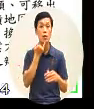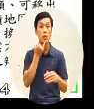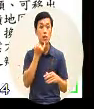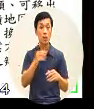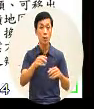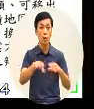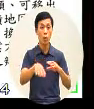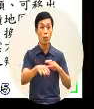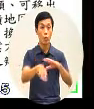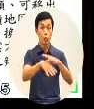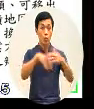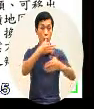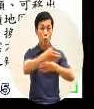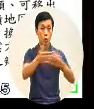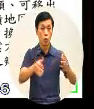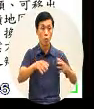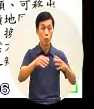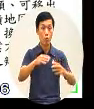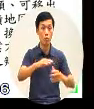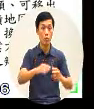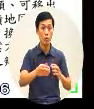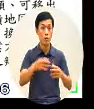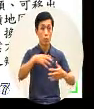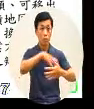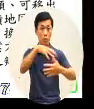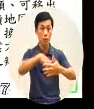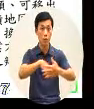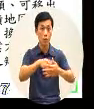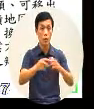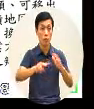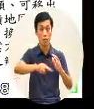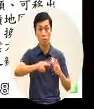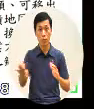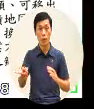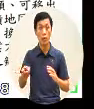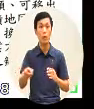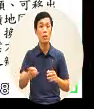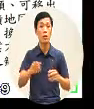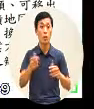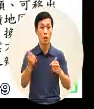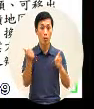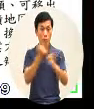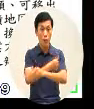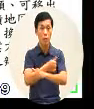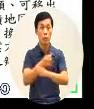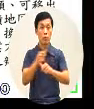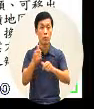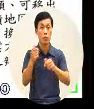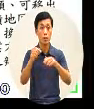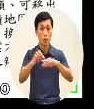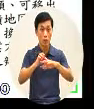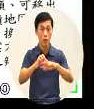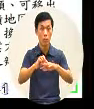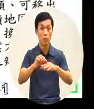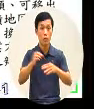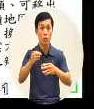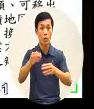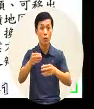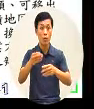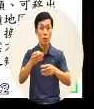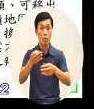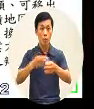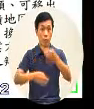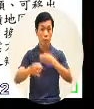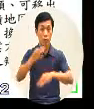转，或者它怎么计算，或者它怎么带折角带金，作业方式、换算公